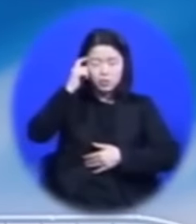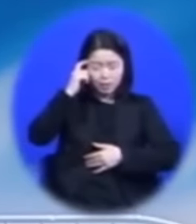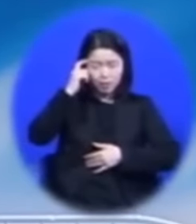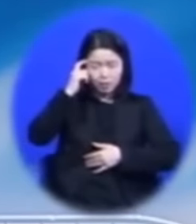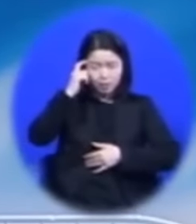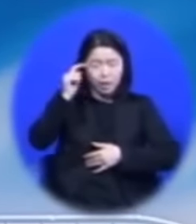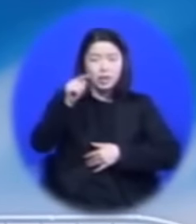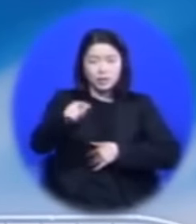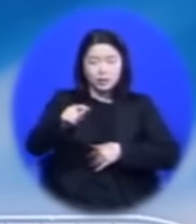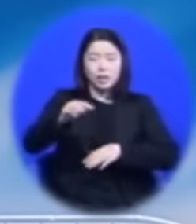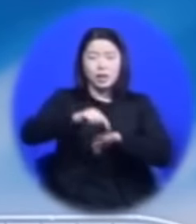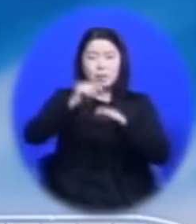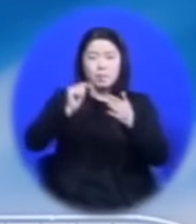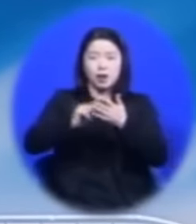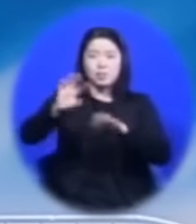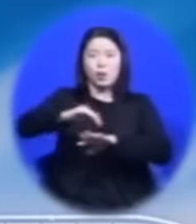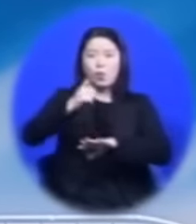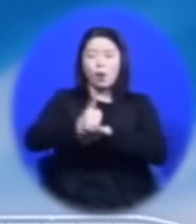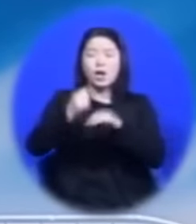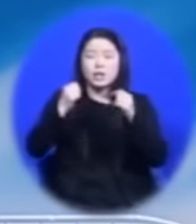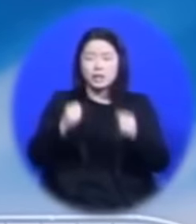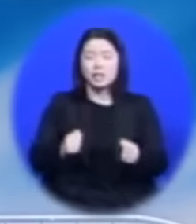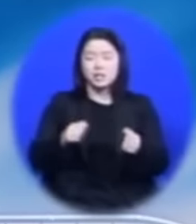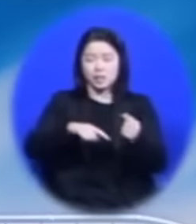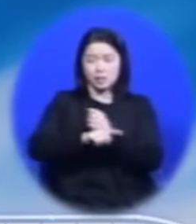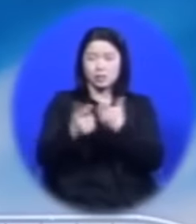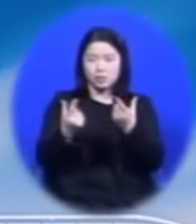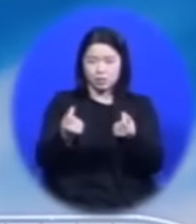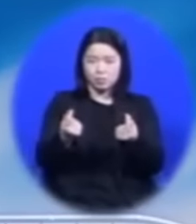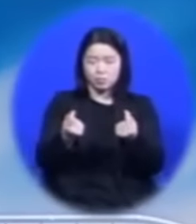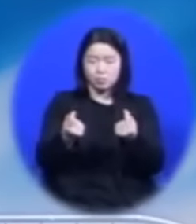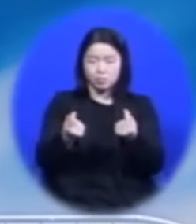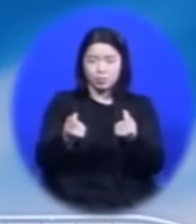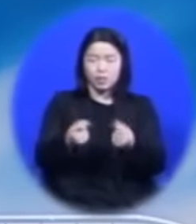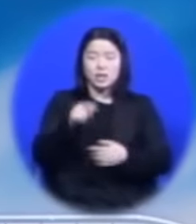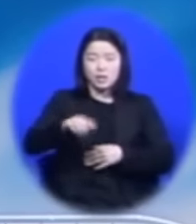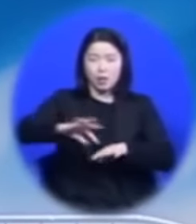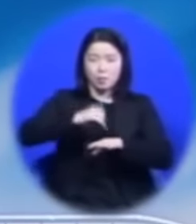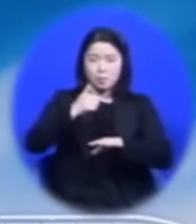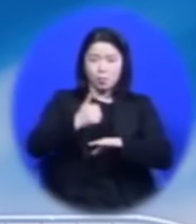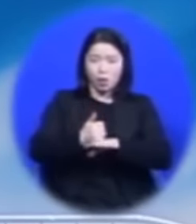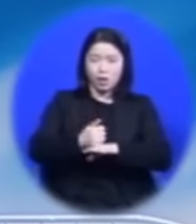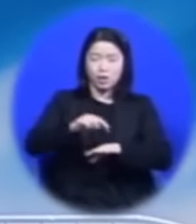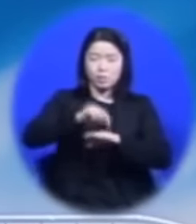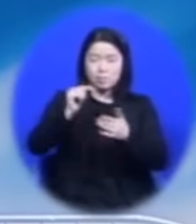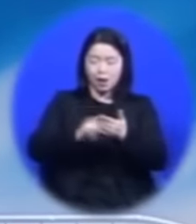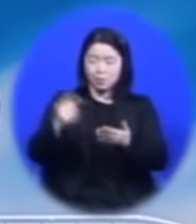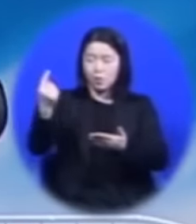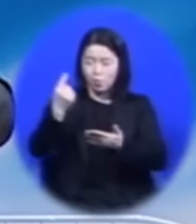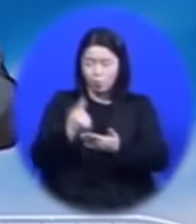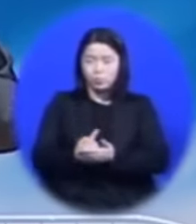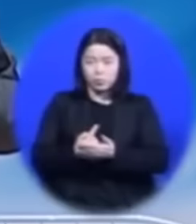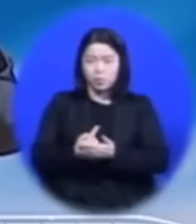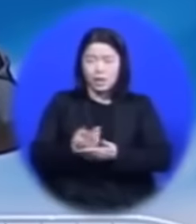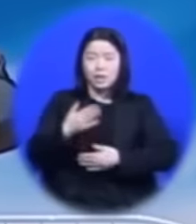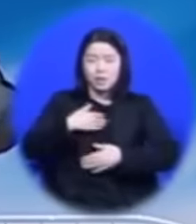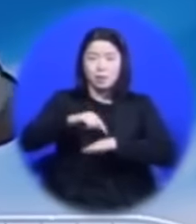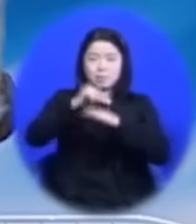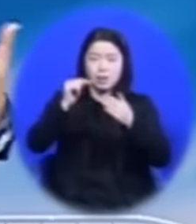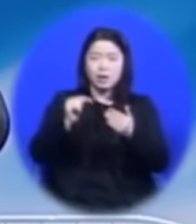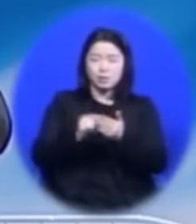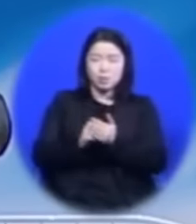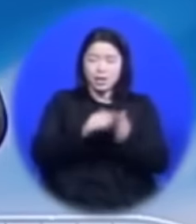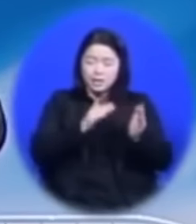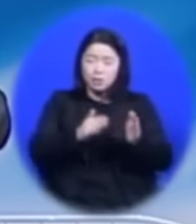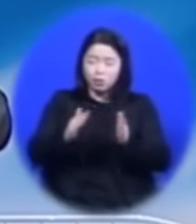사람의 마음에 왕이 계시다는 거예요. 그렇게 이제 왕이 내 마음에 오세요. 그러면 내 마음에